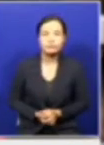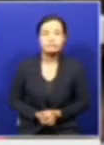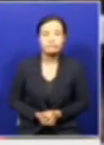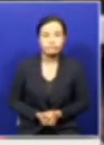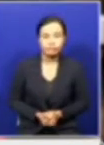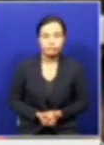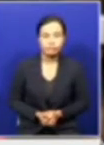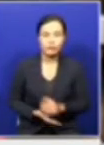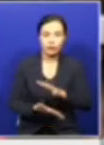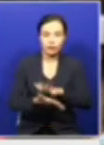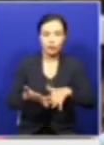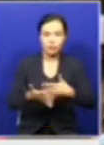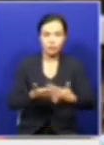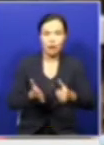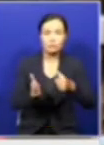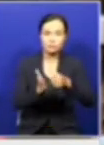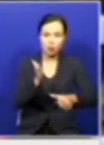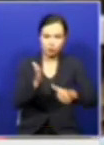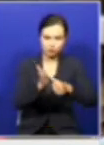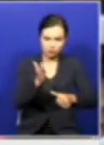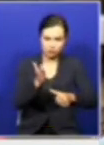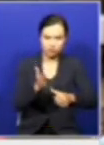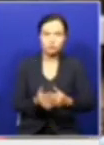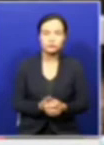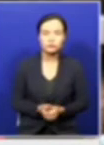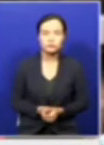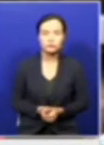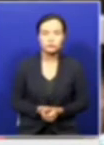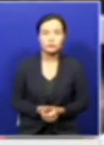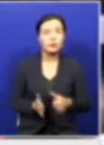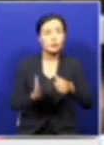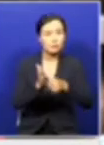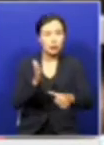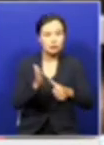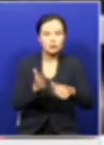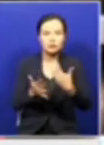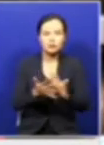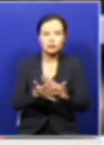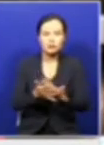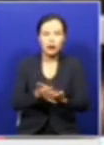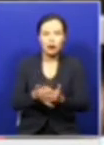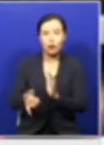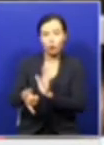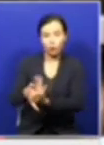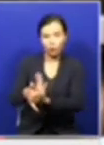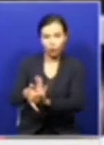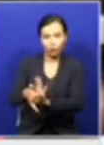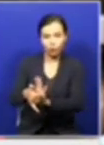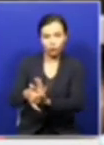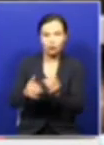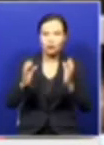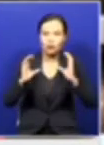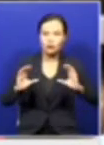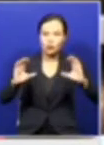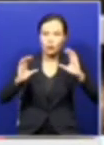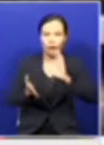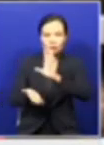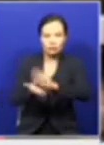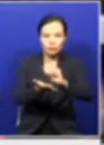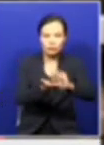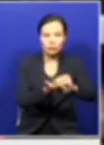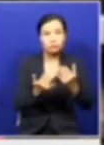ในเรื่องของมาตรการทางภาษีท่านประธานครับภาษีเงินได้บุคคลที่รัฐบาลจัดเก็บในขณะ